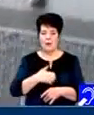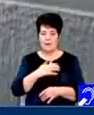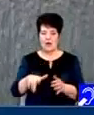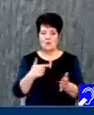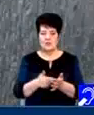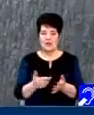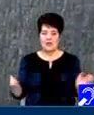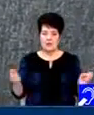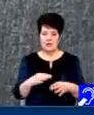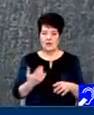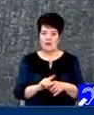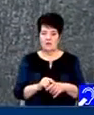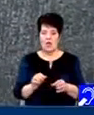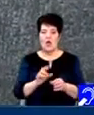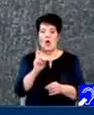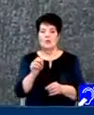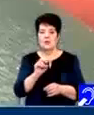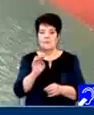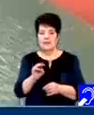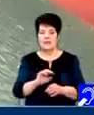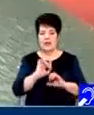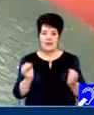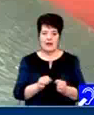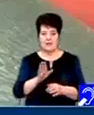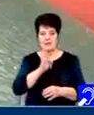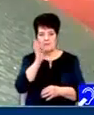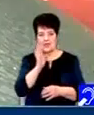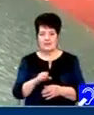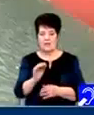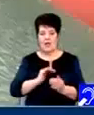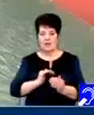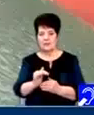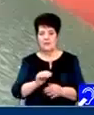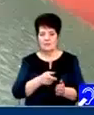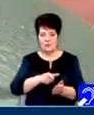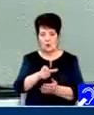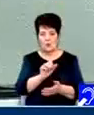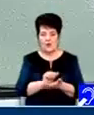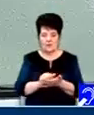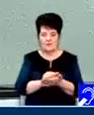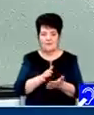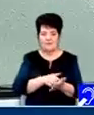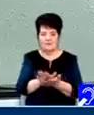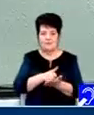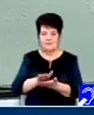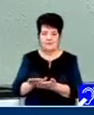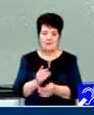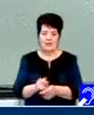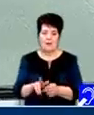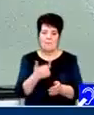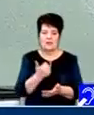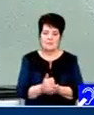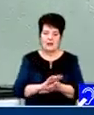general a convocat comandamentul de iarnă. De dimineață, trotuarele s-au transformat în adevărate patinoare. Dacă pe drumul